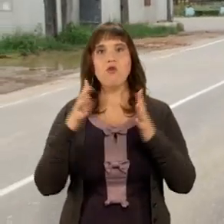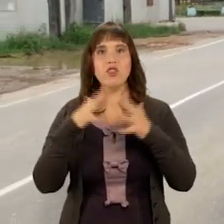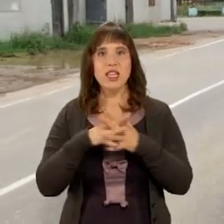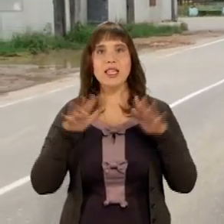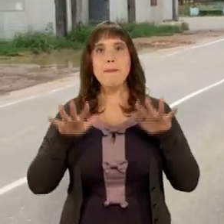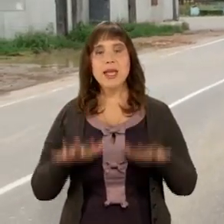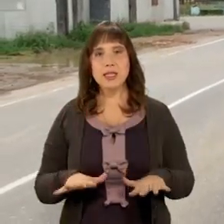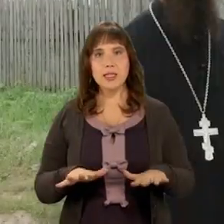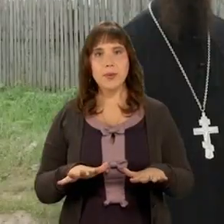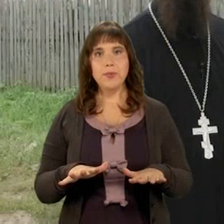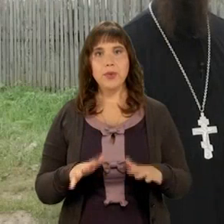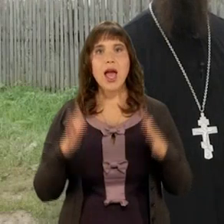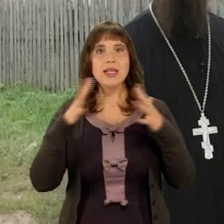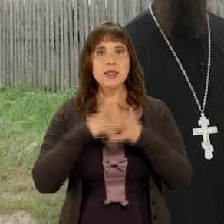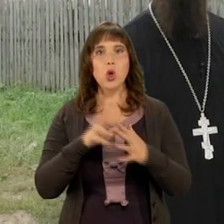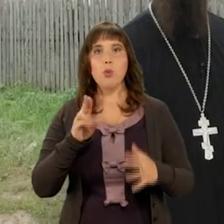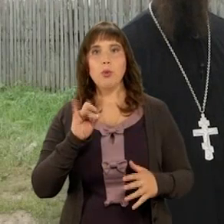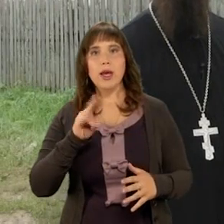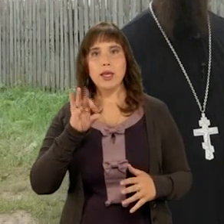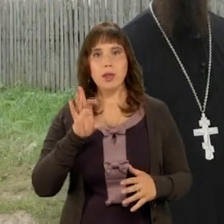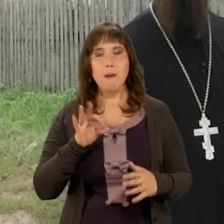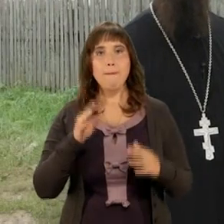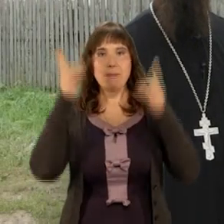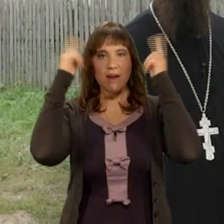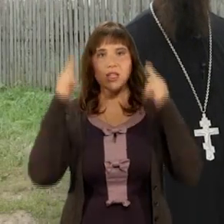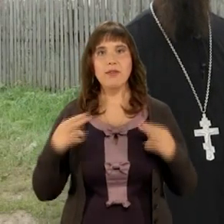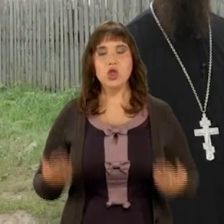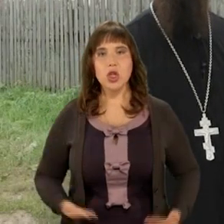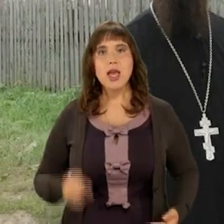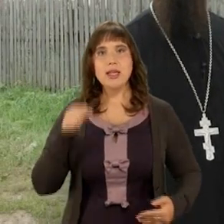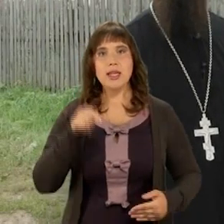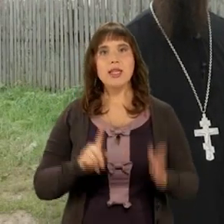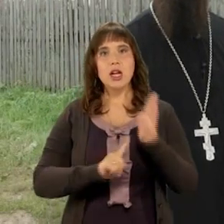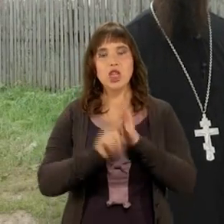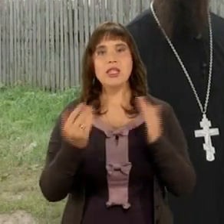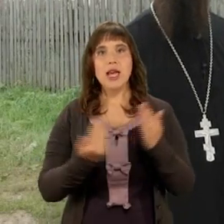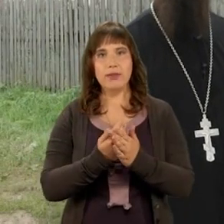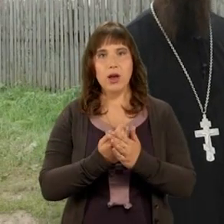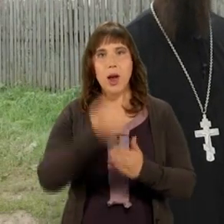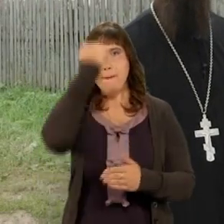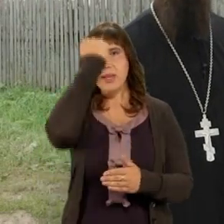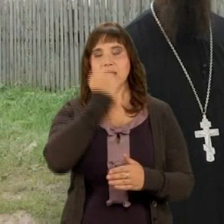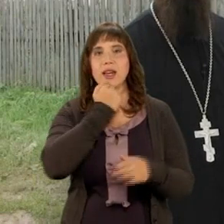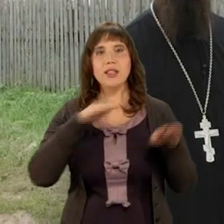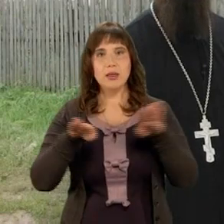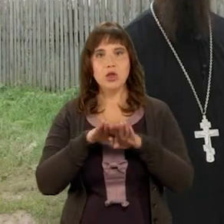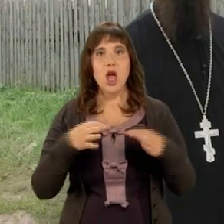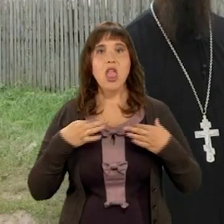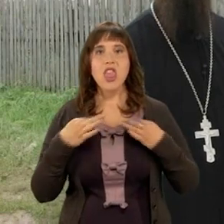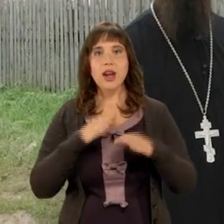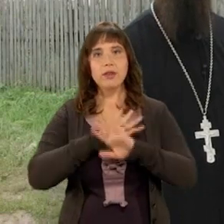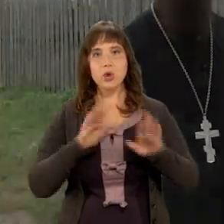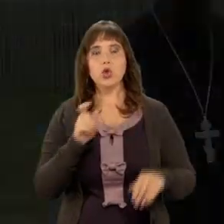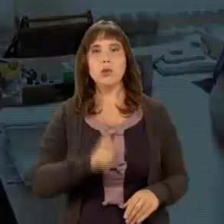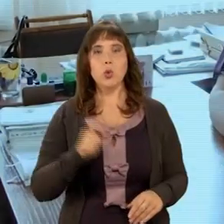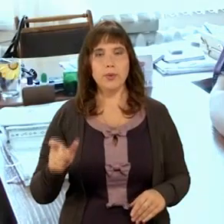в сельской местности. Село Бурмакино, православная жизнь, здесь зарождается заново, благодаря все тем же